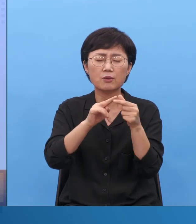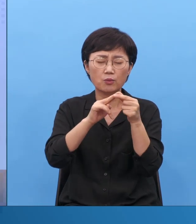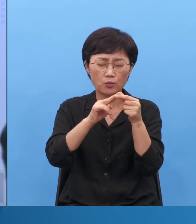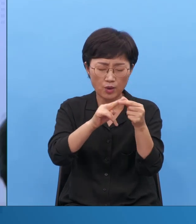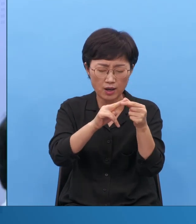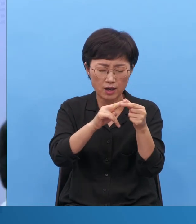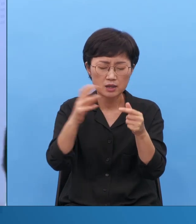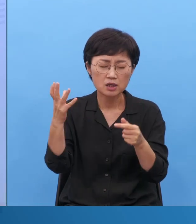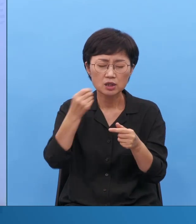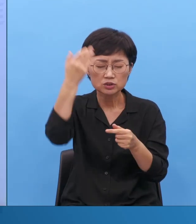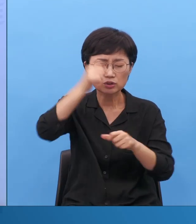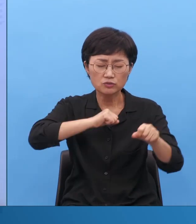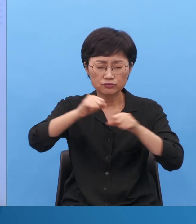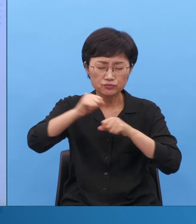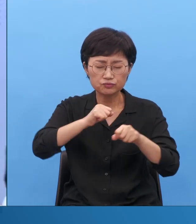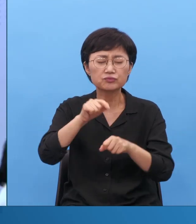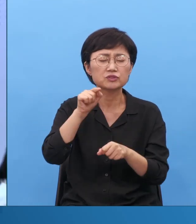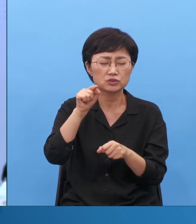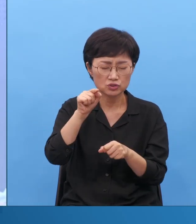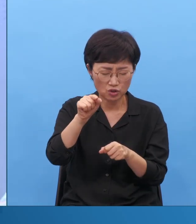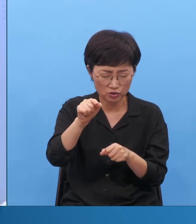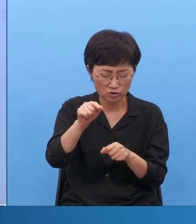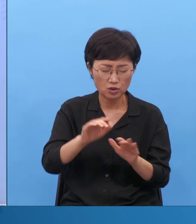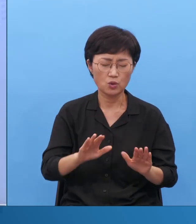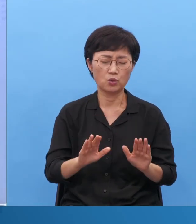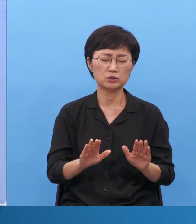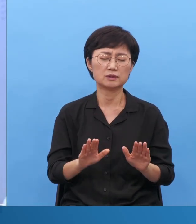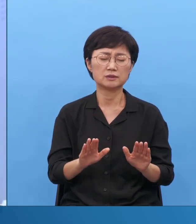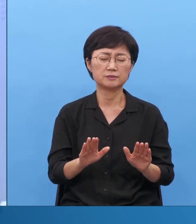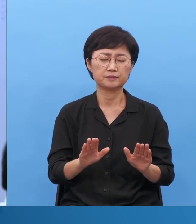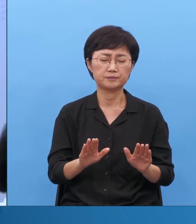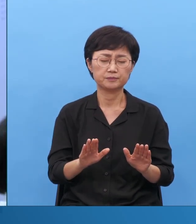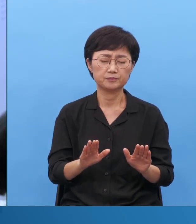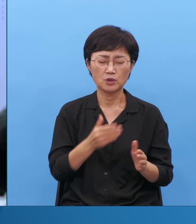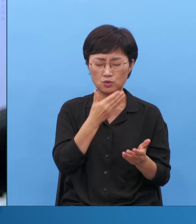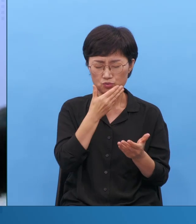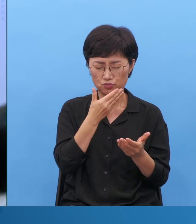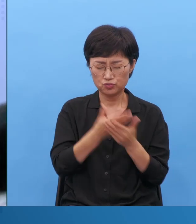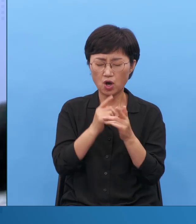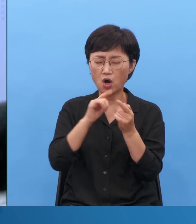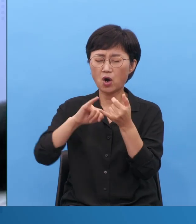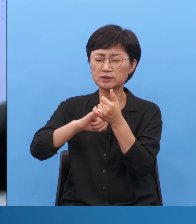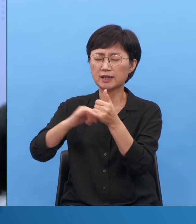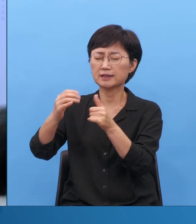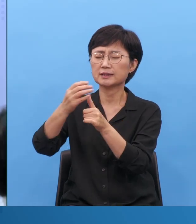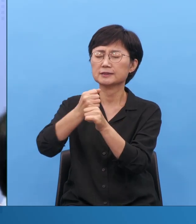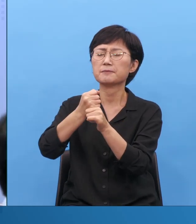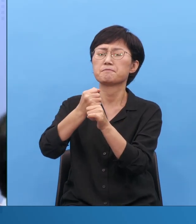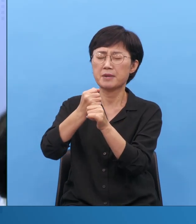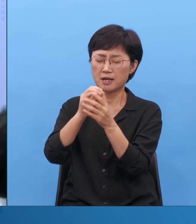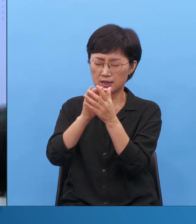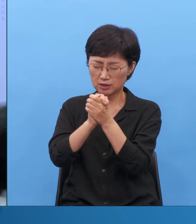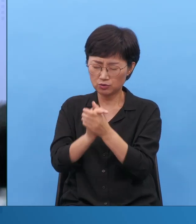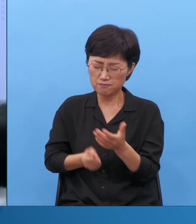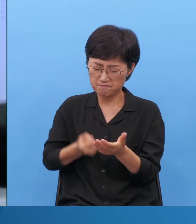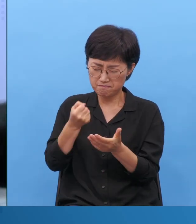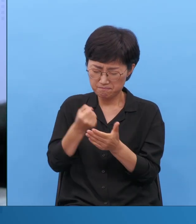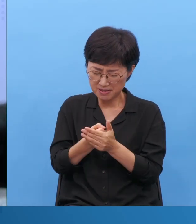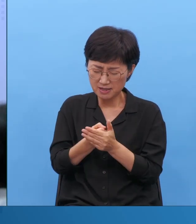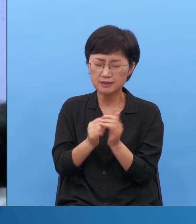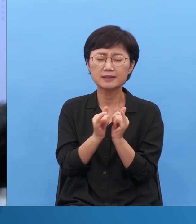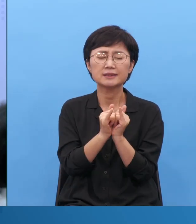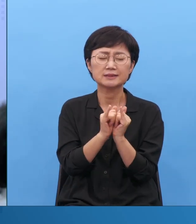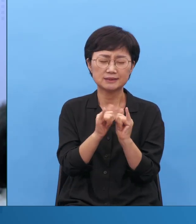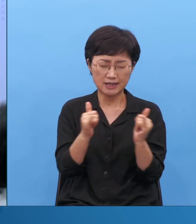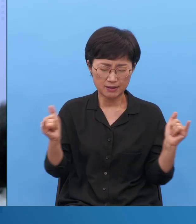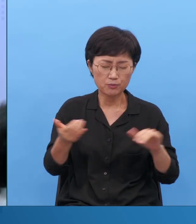love of 성령님의 God 역사하심이 and the working of the Holy Spirit 오늘 중요한 응답받을 기도의 사람들 위해 upon the heads of people